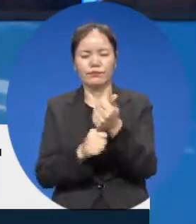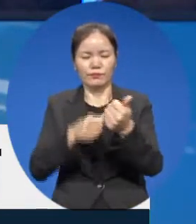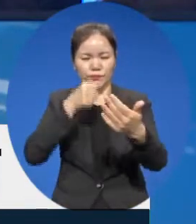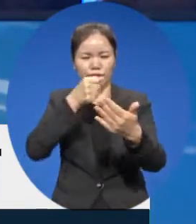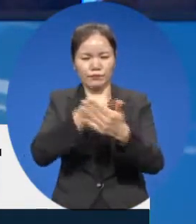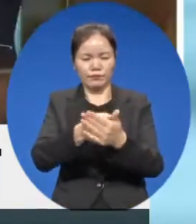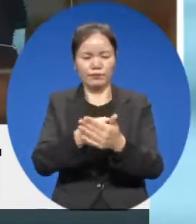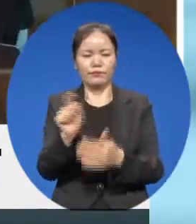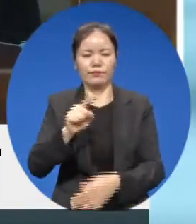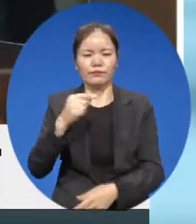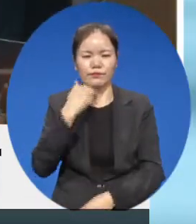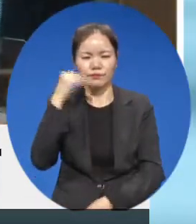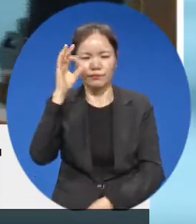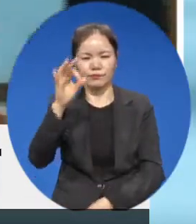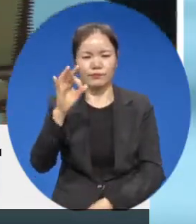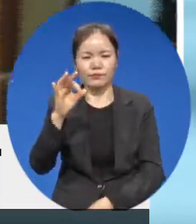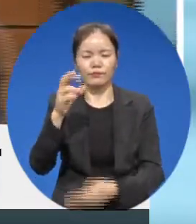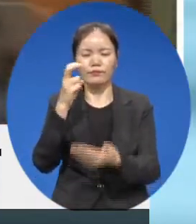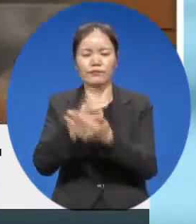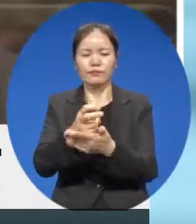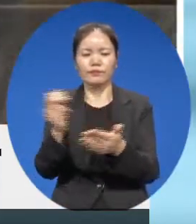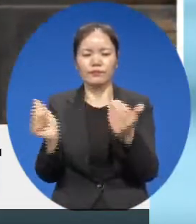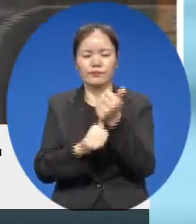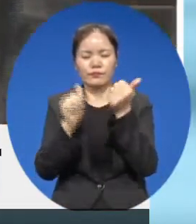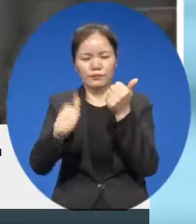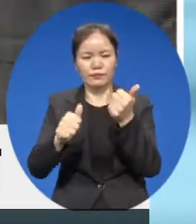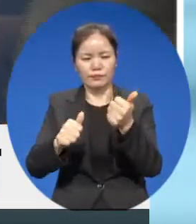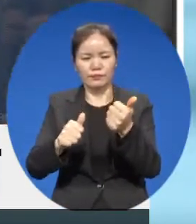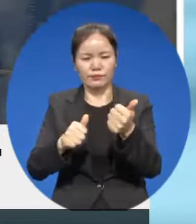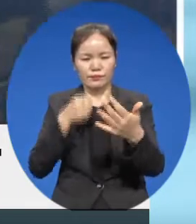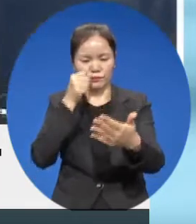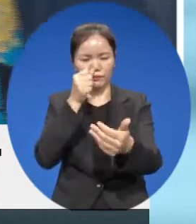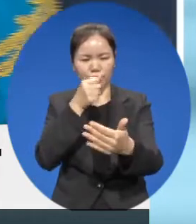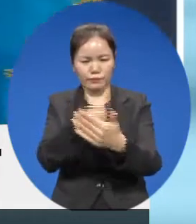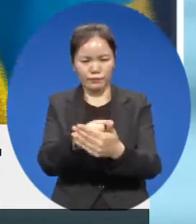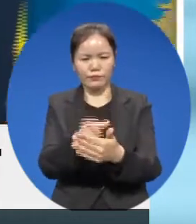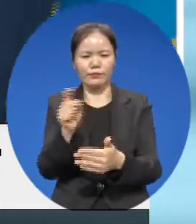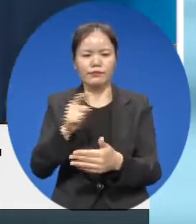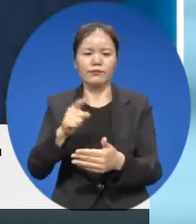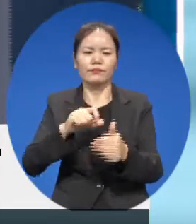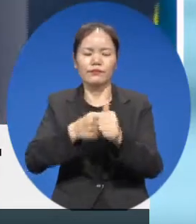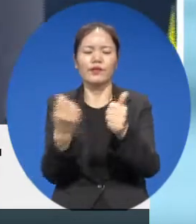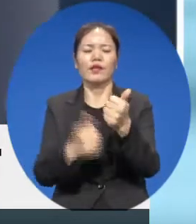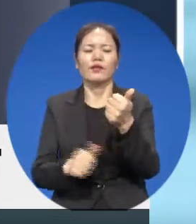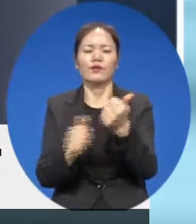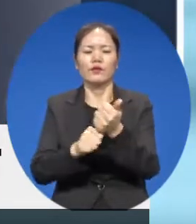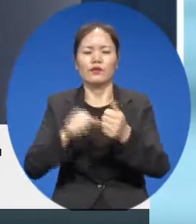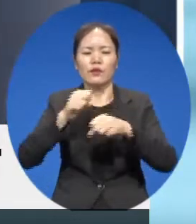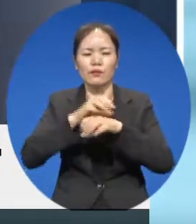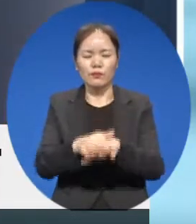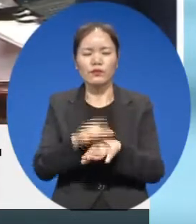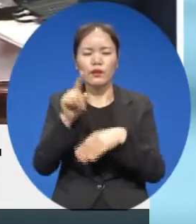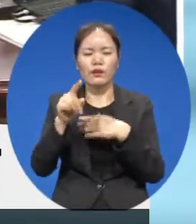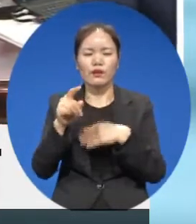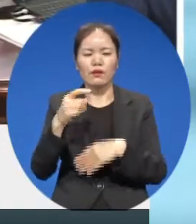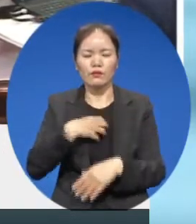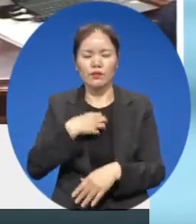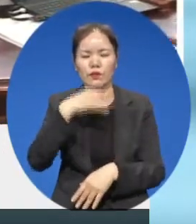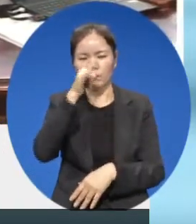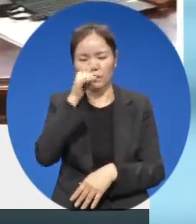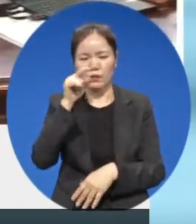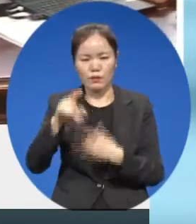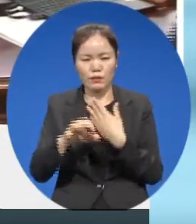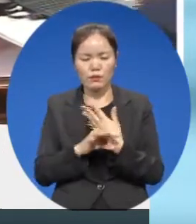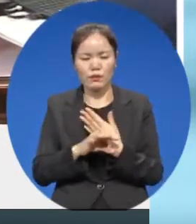지켜 봐야 되고 이제 물론 법무부 차관을 임명한 것은 제가 볼때 징계위원회 자체가 무산될 수 있는게 없네요 그렇게 돼 버리면 뭐 의도적인 의도 지한테